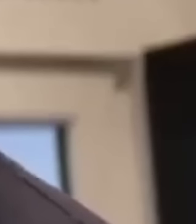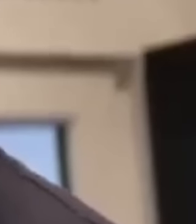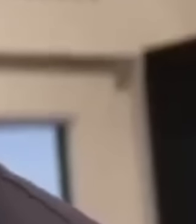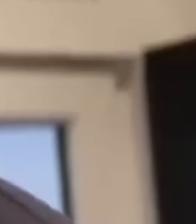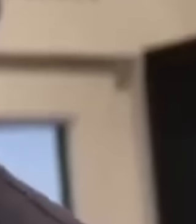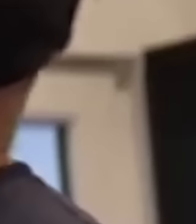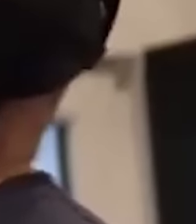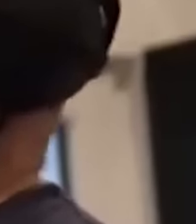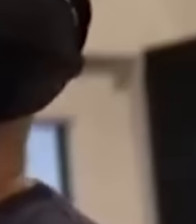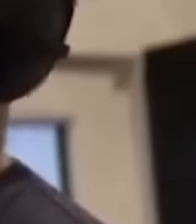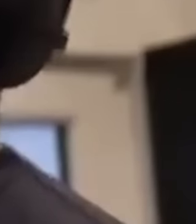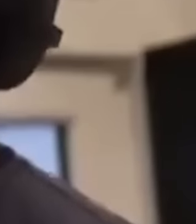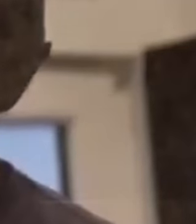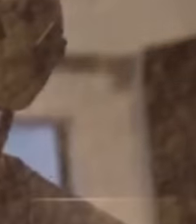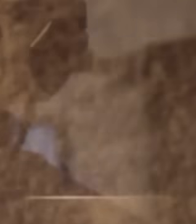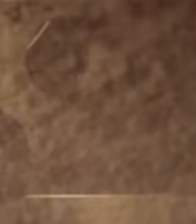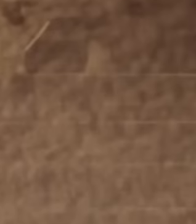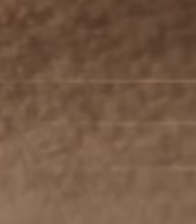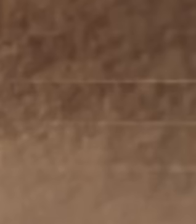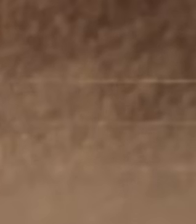pastęującej sitwy.